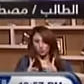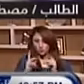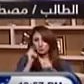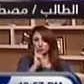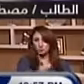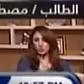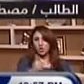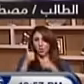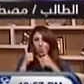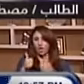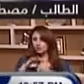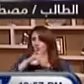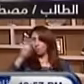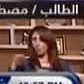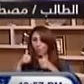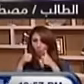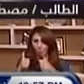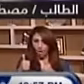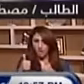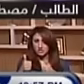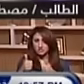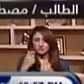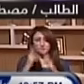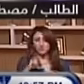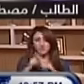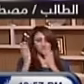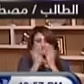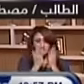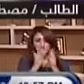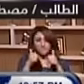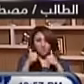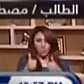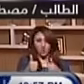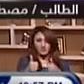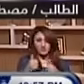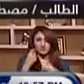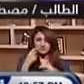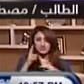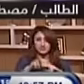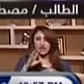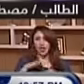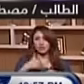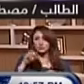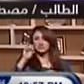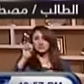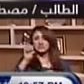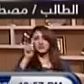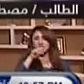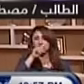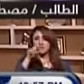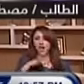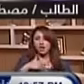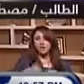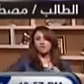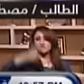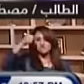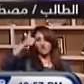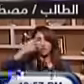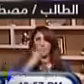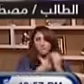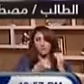وعملت لك اللي انت عايزه، المدرس هيفضل ولي الامر عايز ابنه يجيب فوق التسعين، لا ده عايزه من الاوائل، لا ده